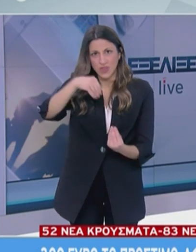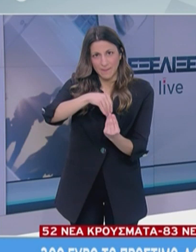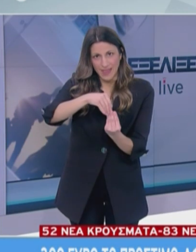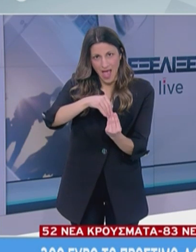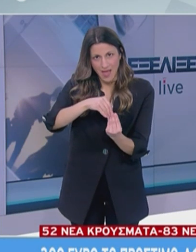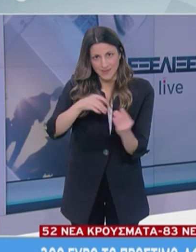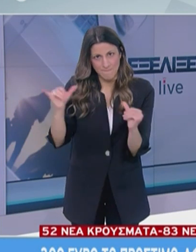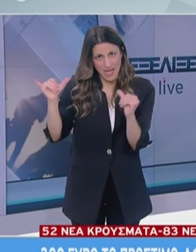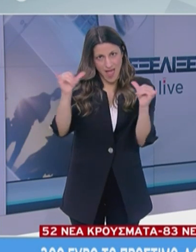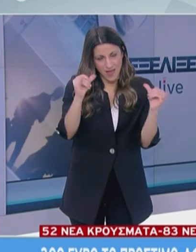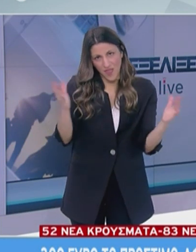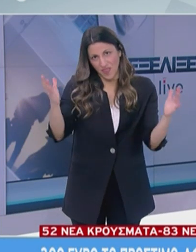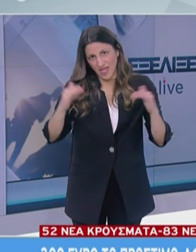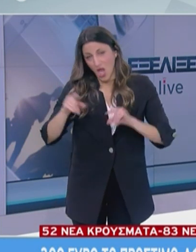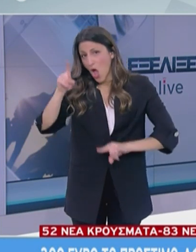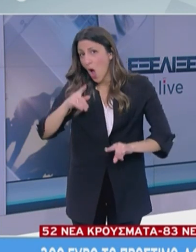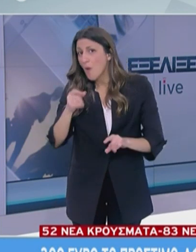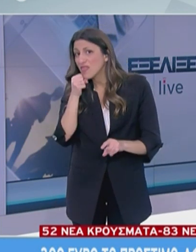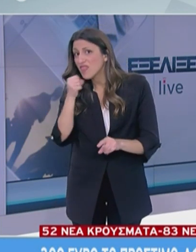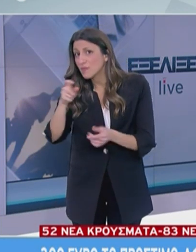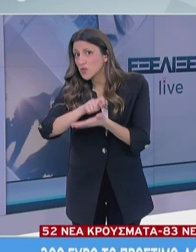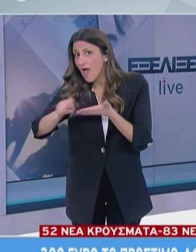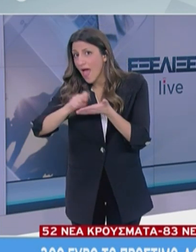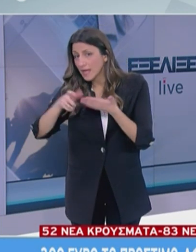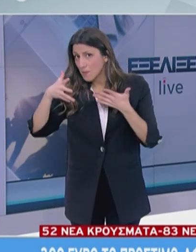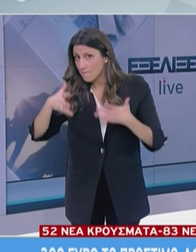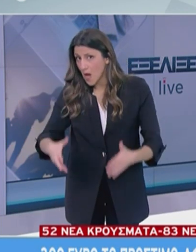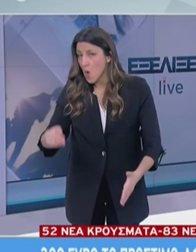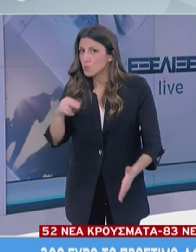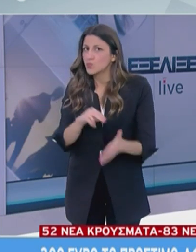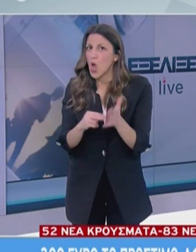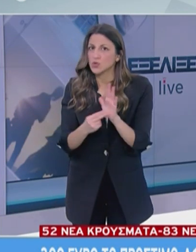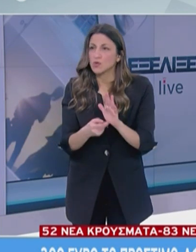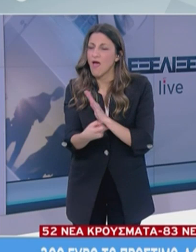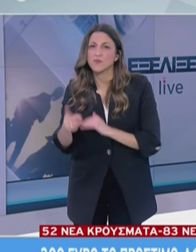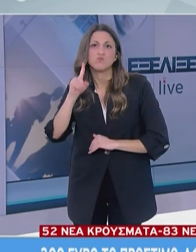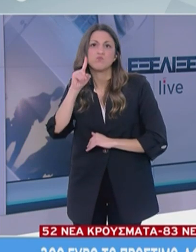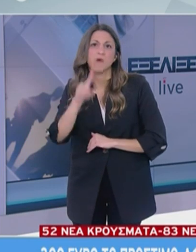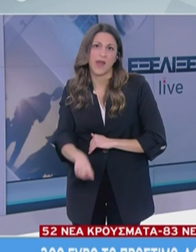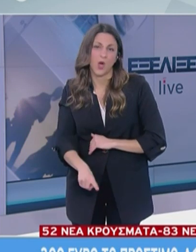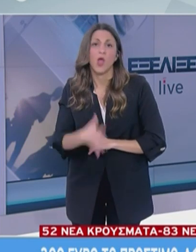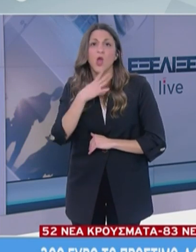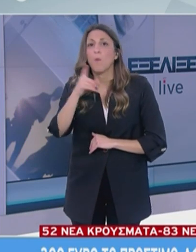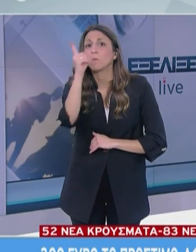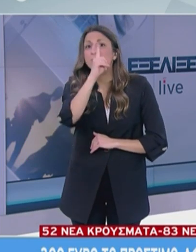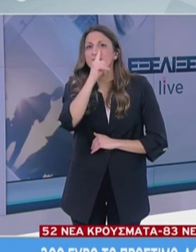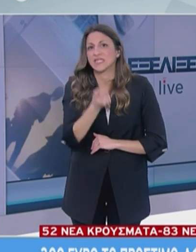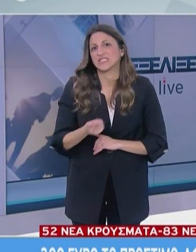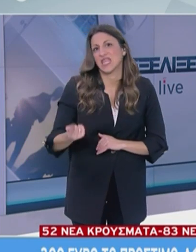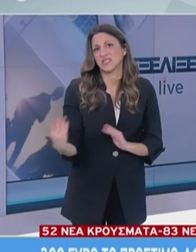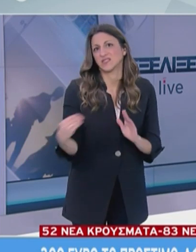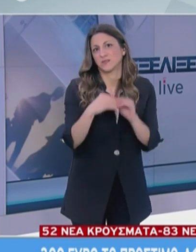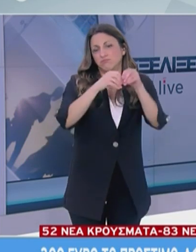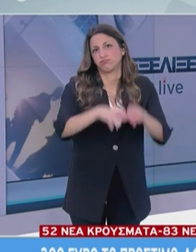και διακινητές αυτών των κειμένων εμπίπτουν και στις διατάξεις του νόμου περί διασποράς ψευδών ειδήσεων. Ας το έχουν υπόψη τους. Κλείνοντας, θα ήθελα να σας